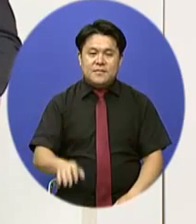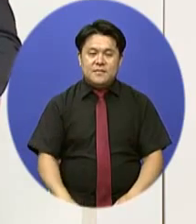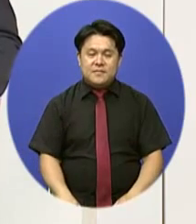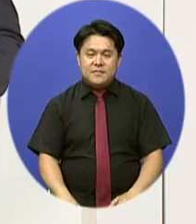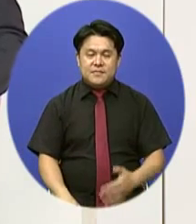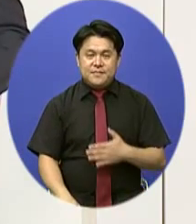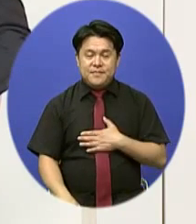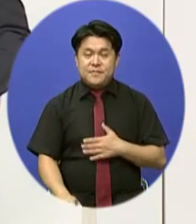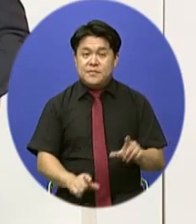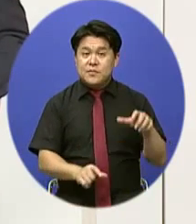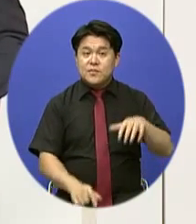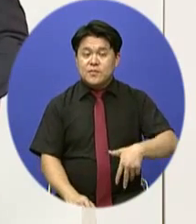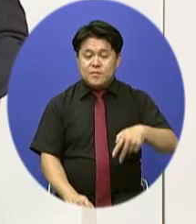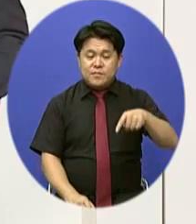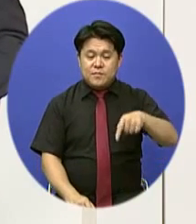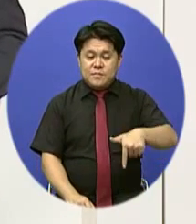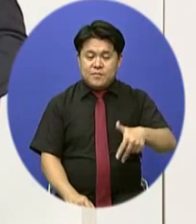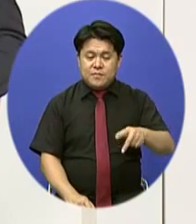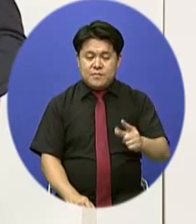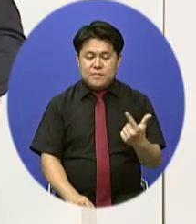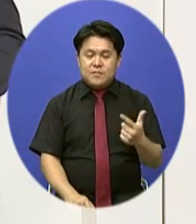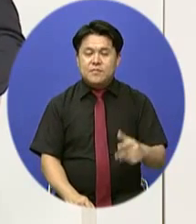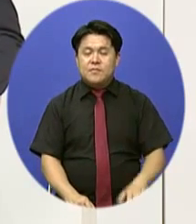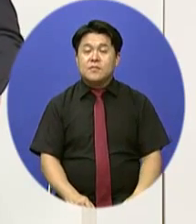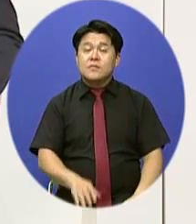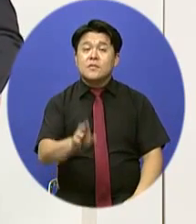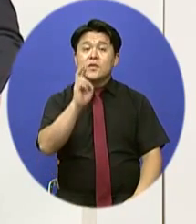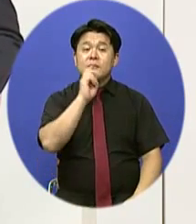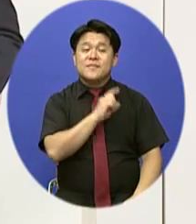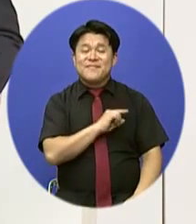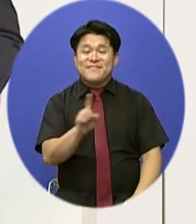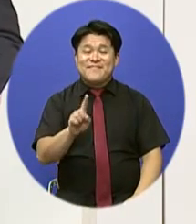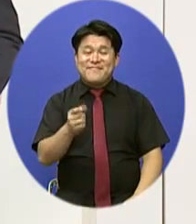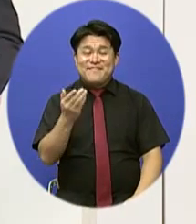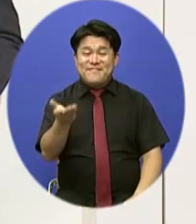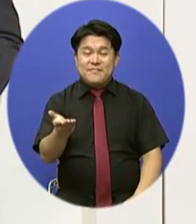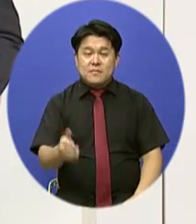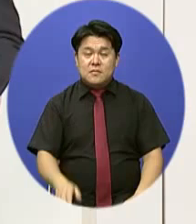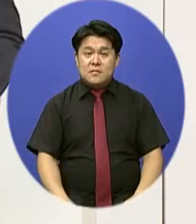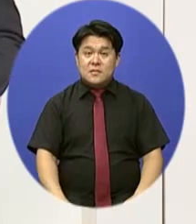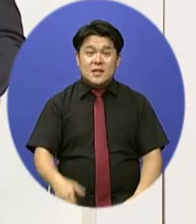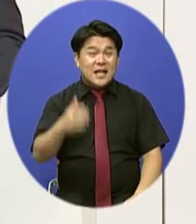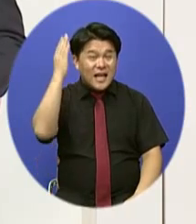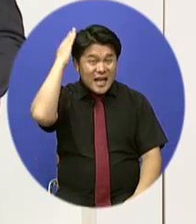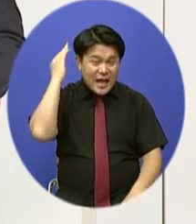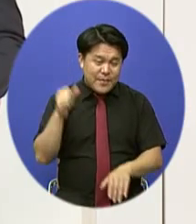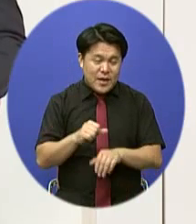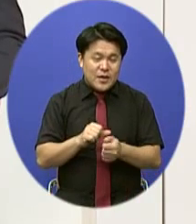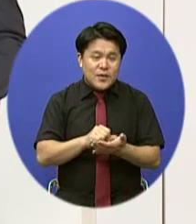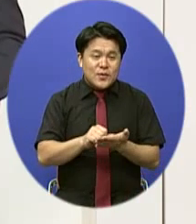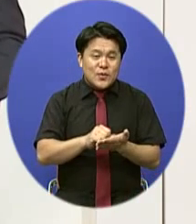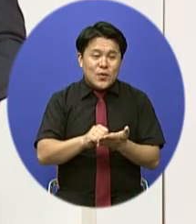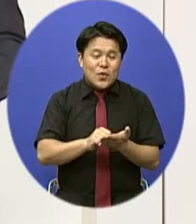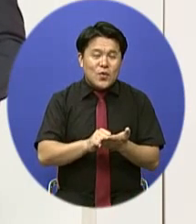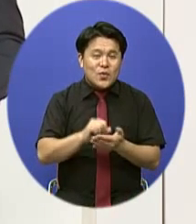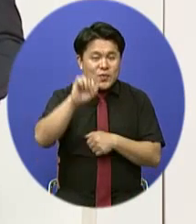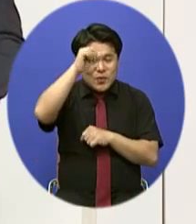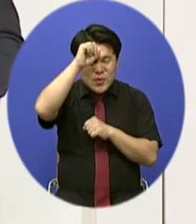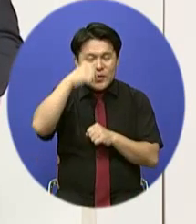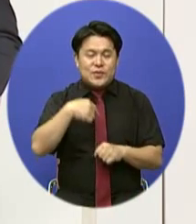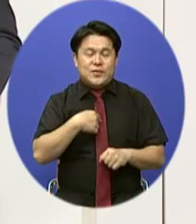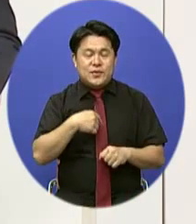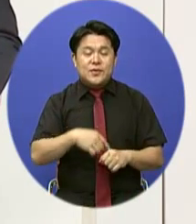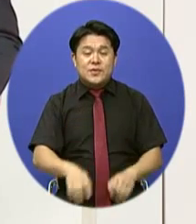사시는군요. 네. 오늘 아버님 어떤 노래 준비했어요? 저기, 오늘 저기 저 검정 고무신 한번 하려고 그러는데. 네.